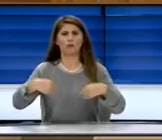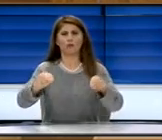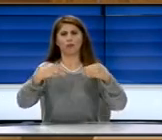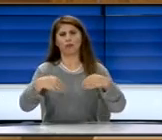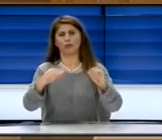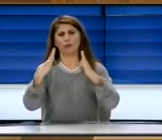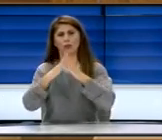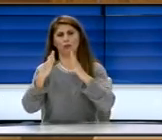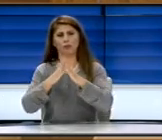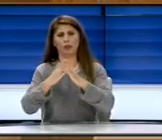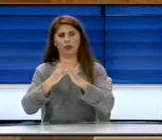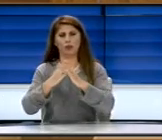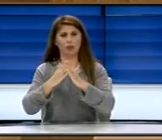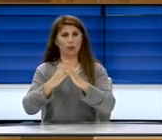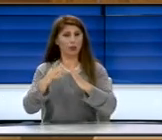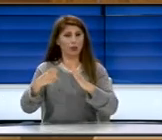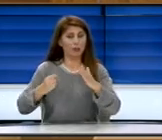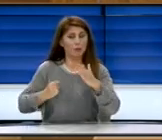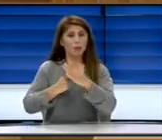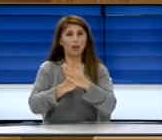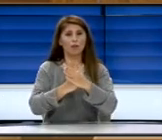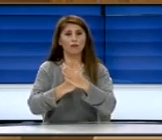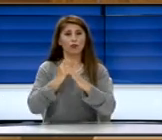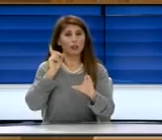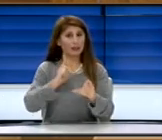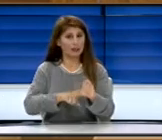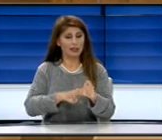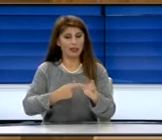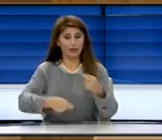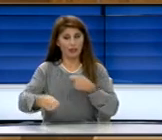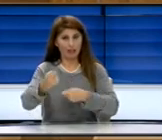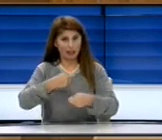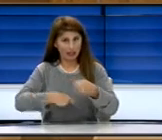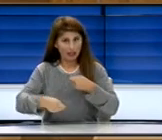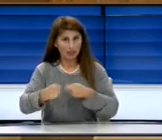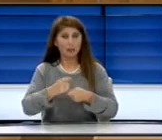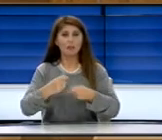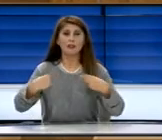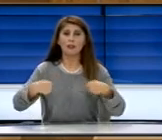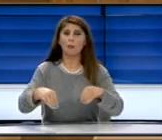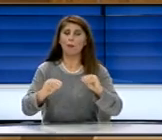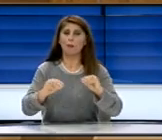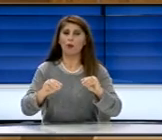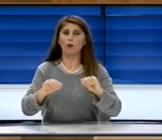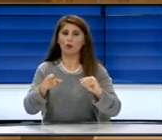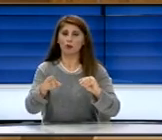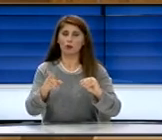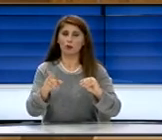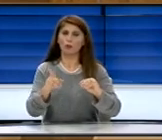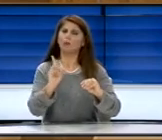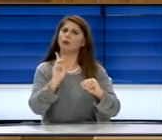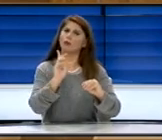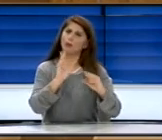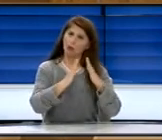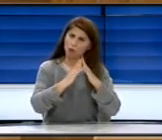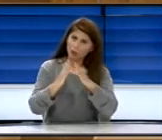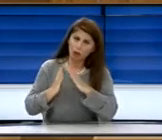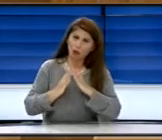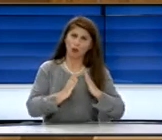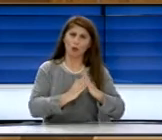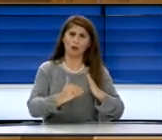λαϊκής κατοικίας και με πλαφόν στις εταιρείες διαχείρισης για πώληση των υποθηκευμένων ακινήτων